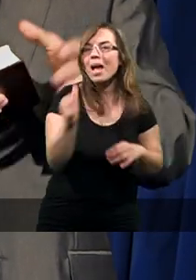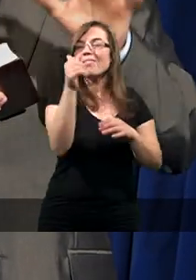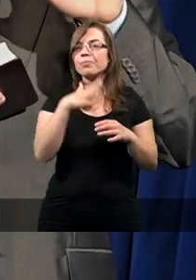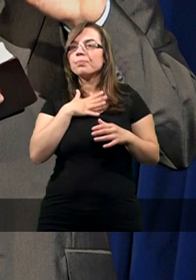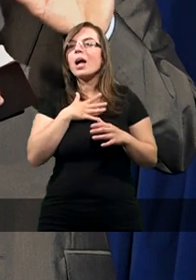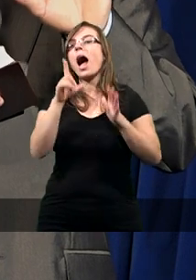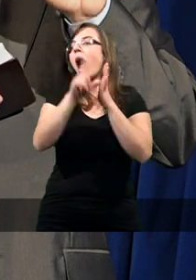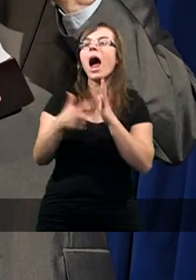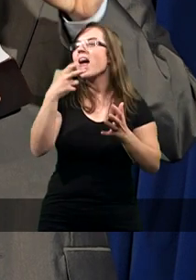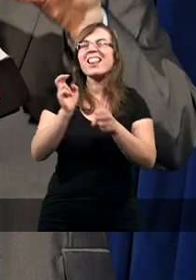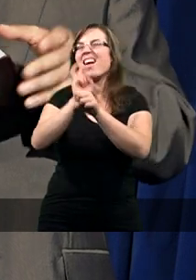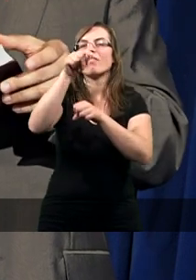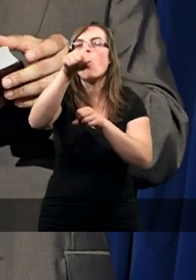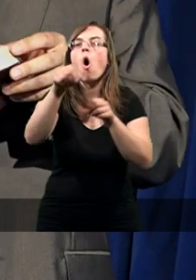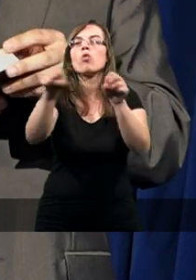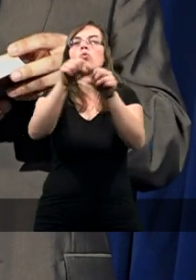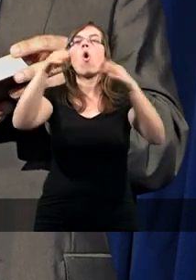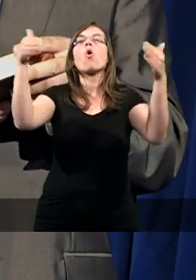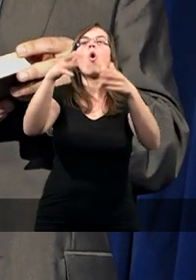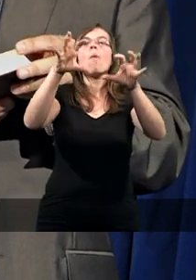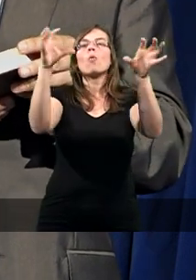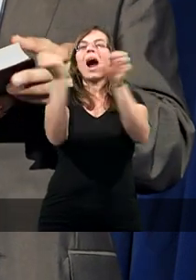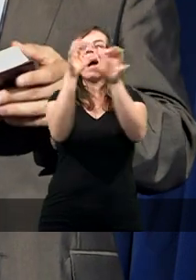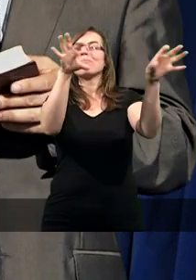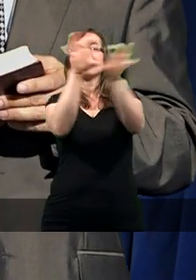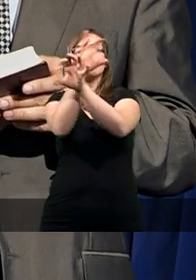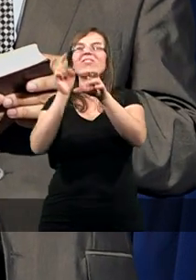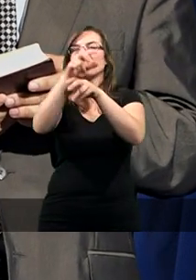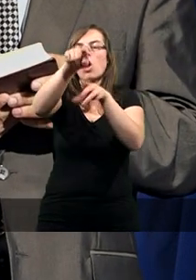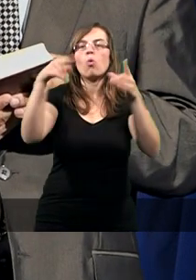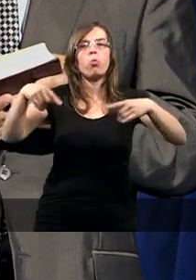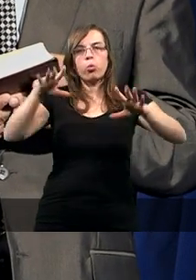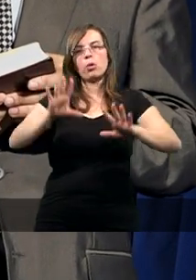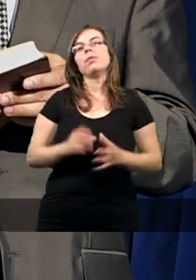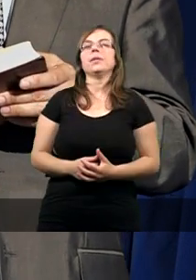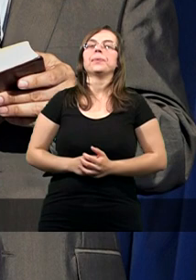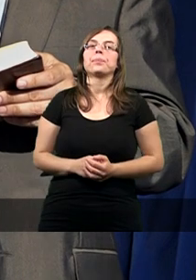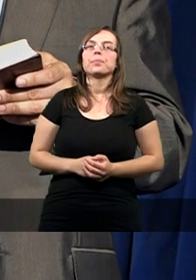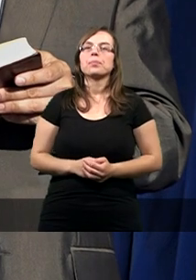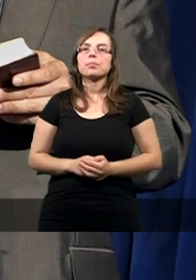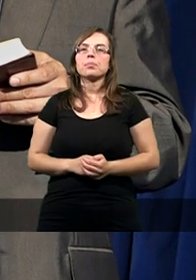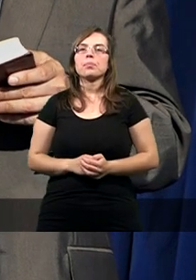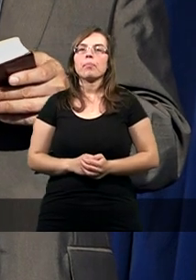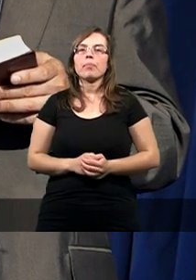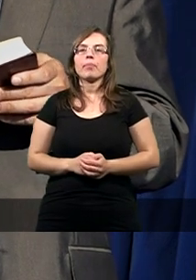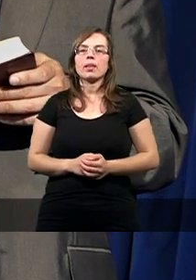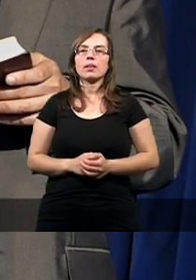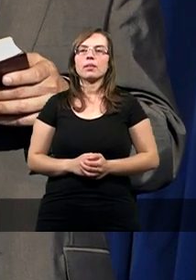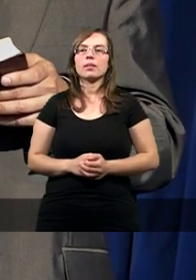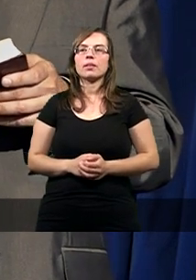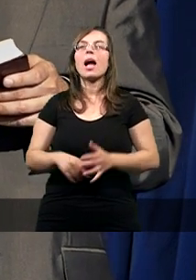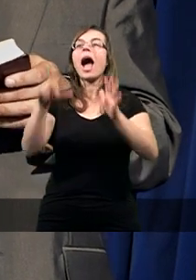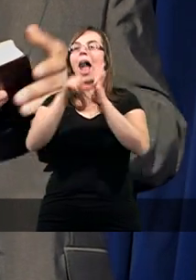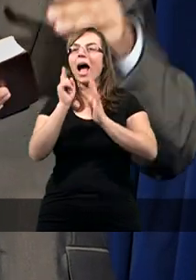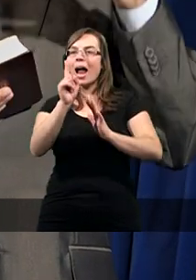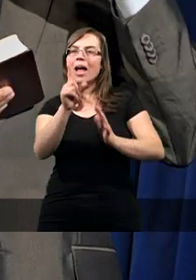pierwszy, ale nie wchodził do środka grobu. But Peter, he comes huffing up and goes right on in. Peter is always the